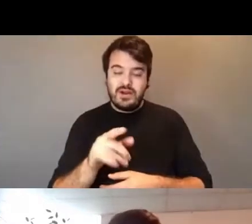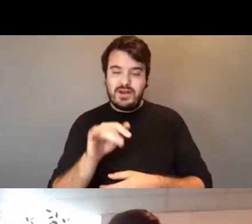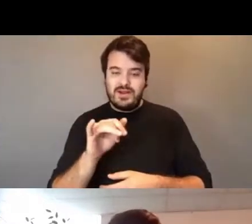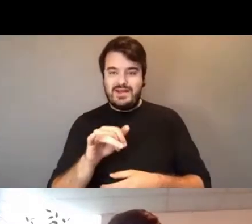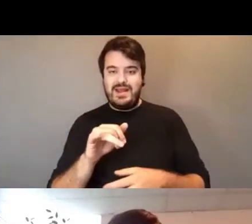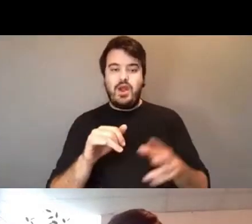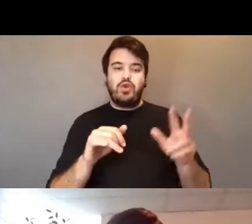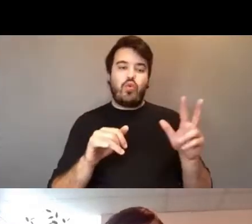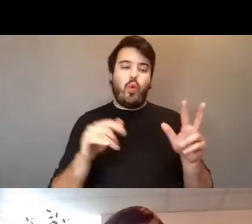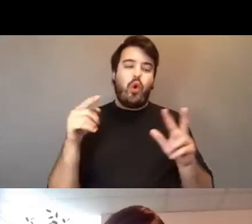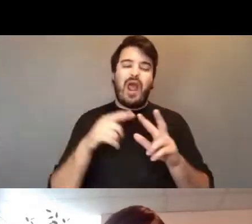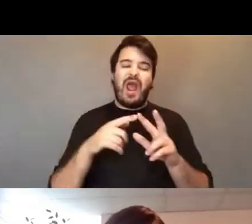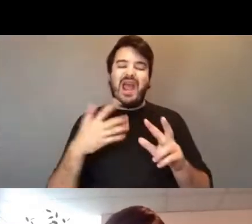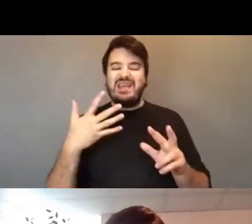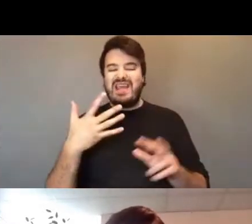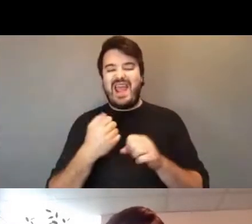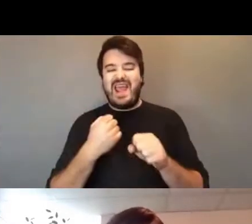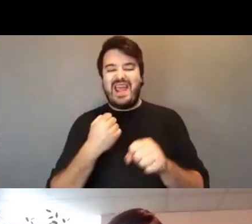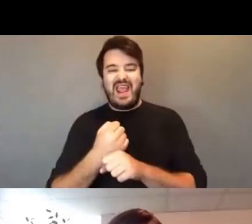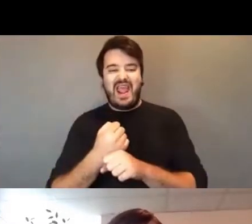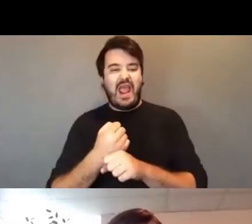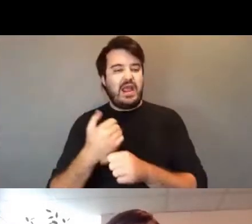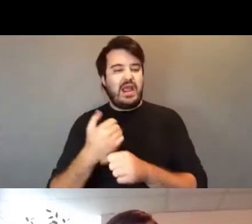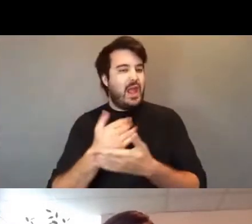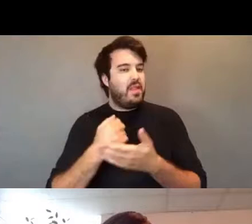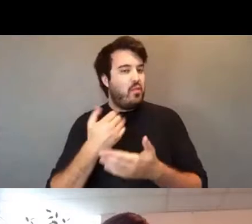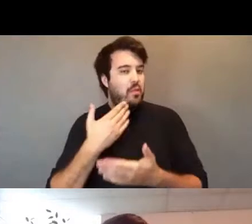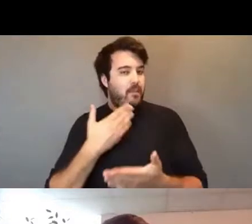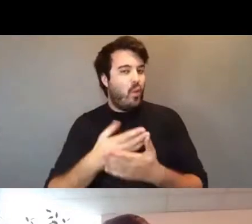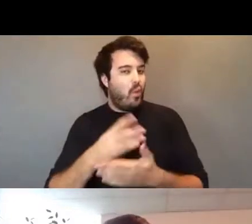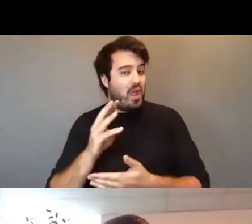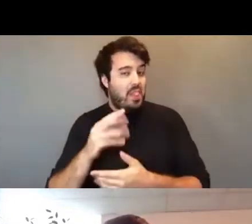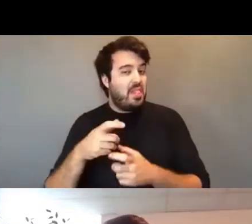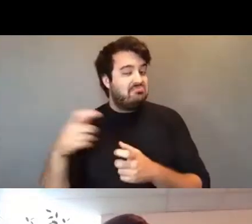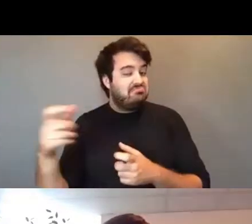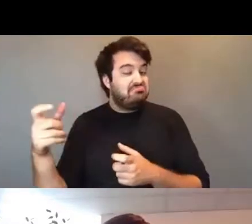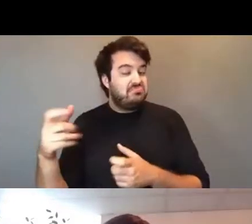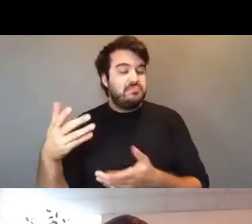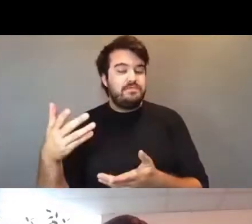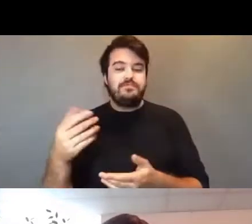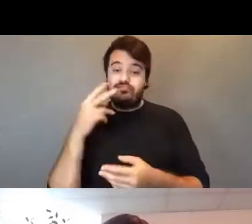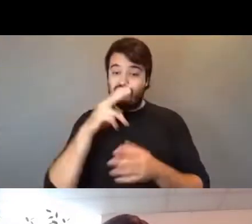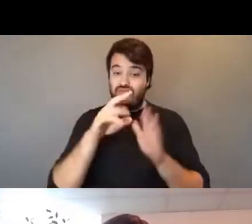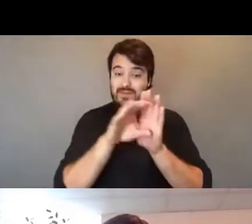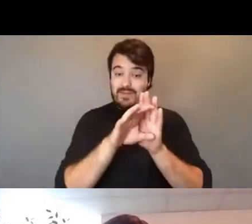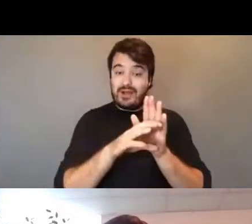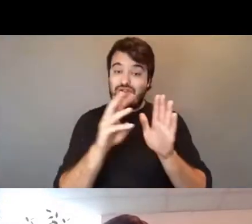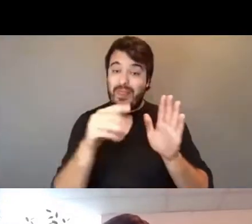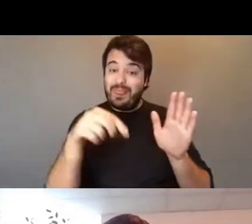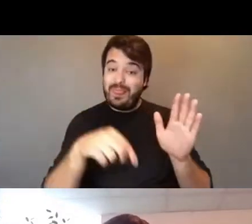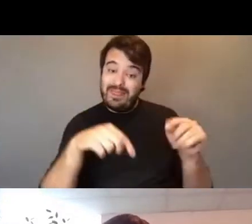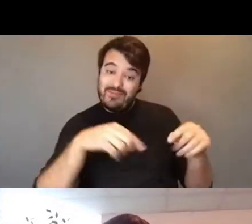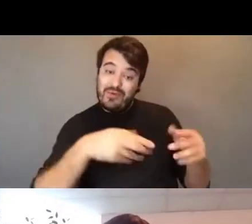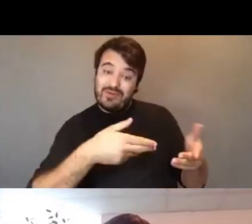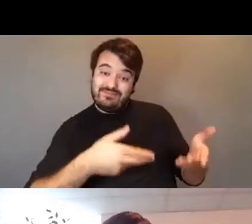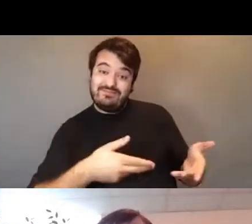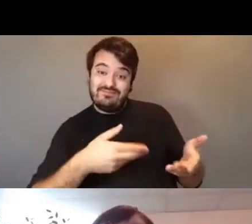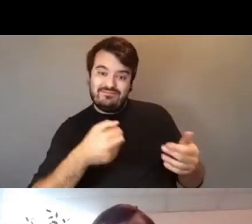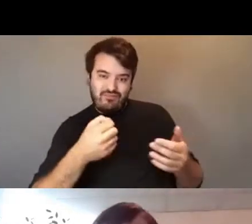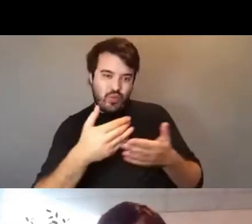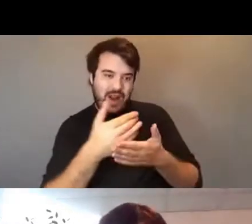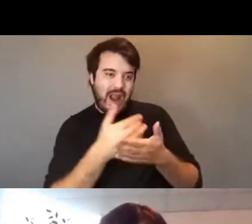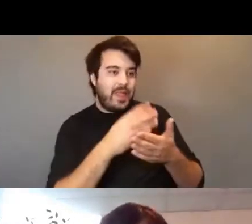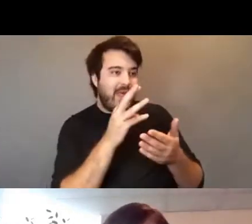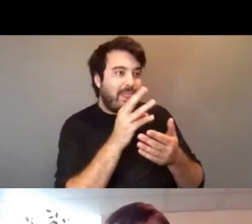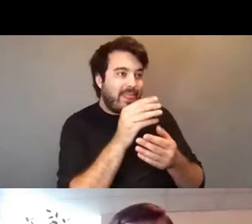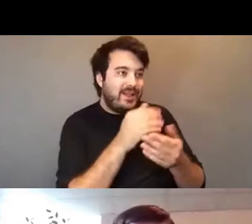3 à 5 ans la durée des graines. Alors, on voit ici dans l'image que vous pouvez recueillir les graines de votre aneth. Donc, soit vous